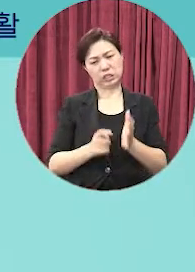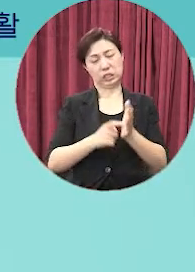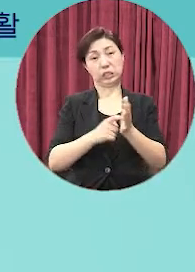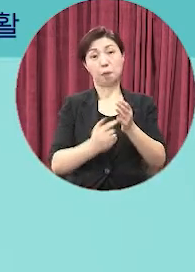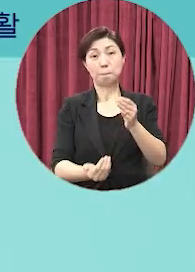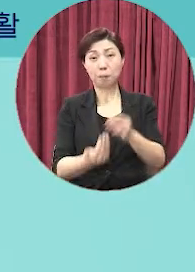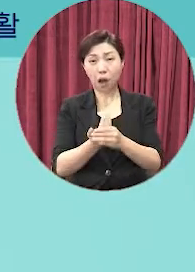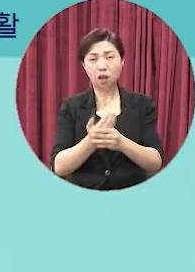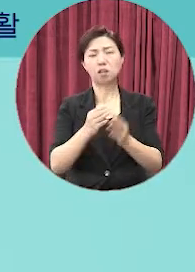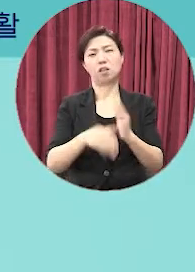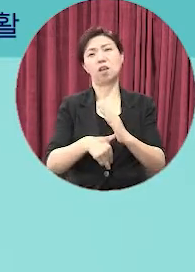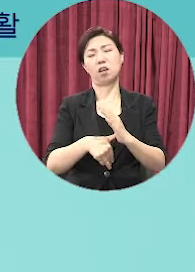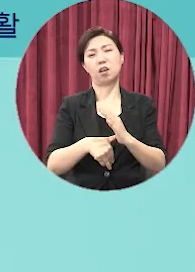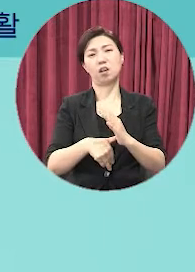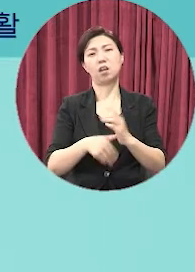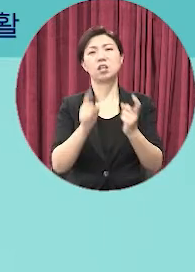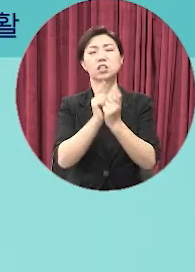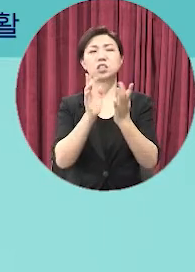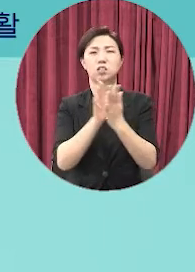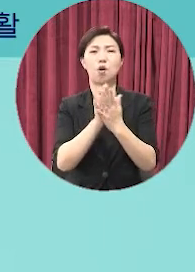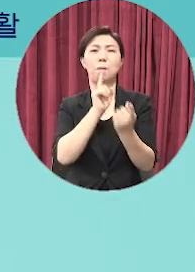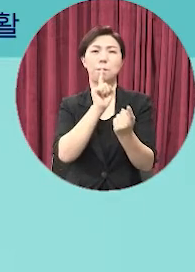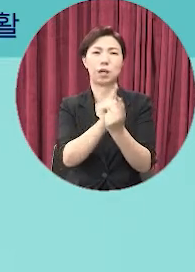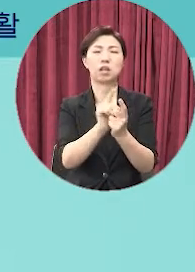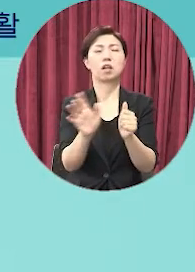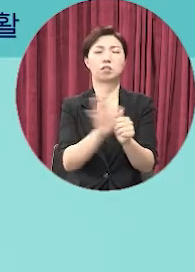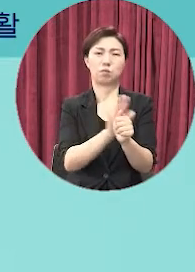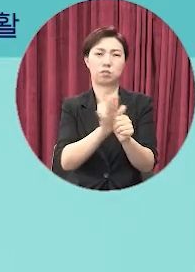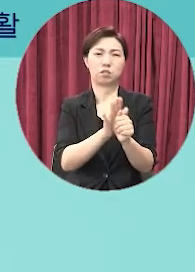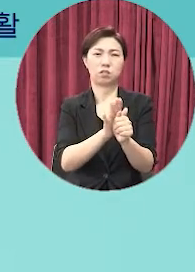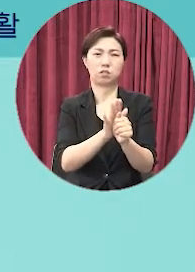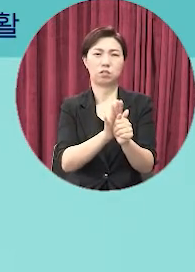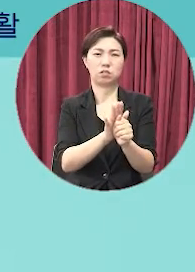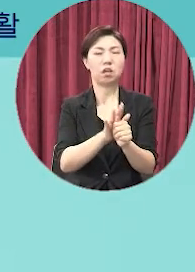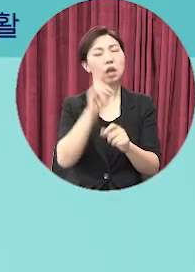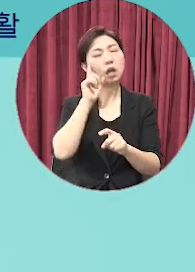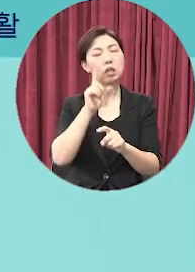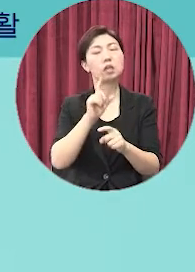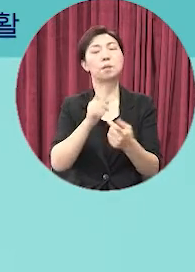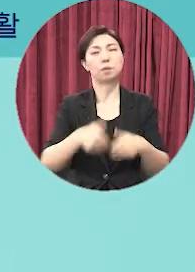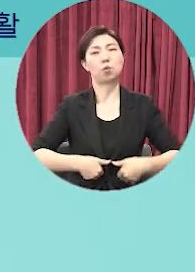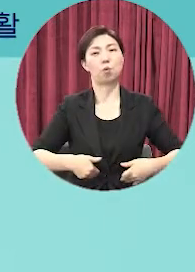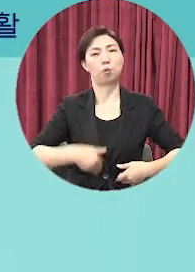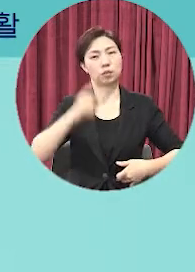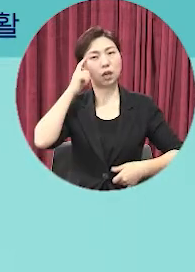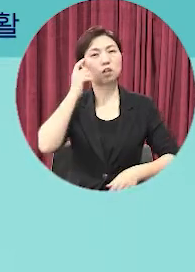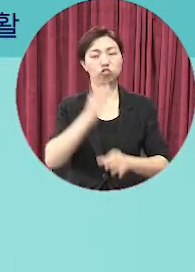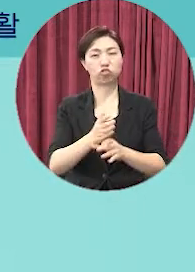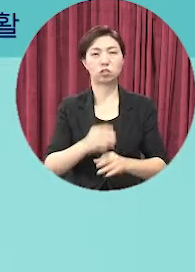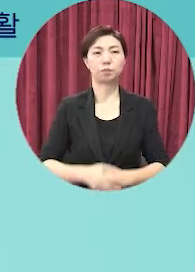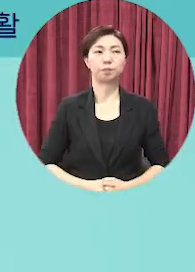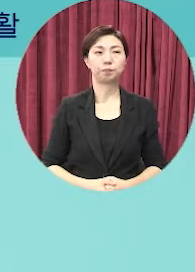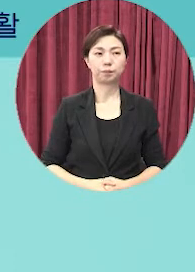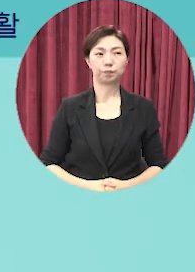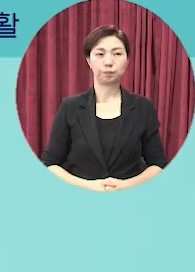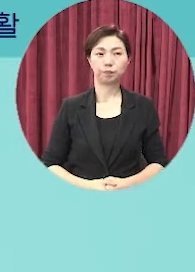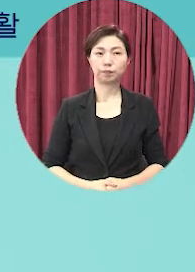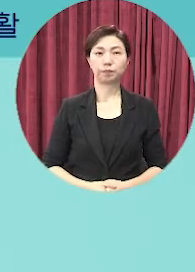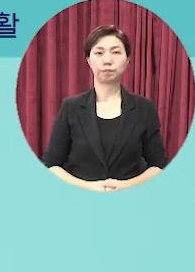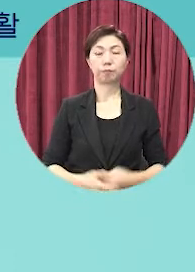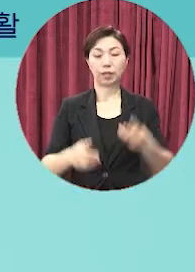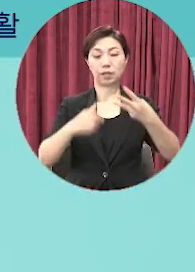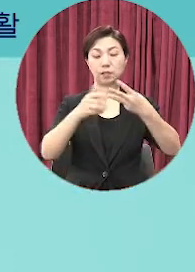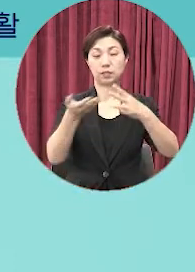때 대면 서비스의 기준으로 삼는 것으로 생각하고 있습니다. 그래서 세 개의